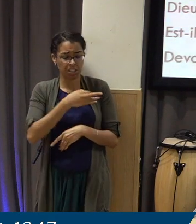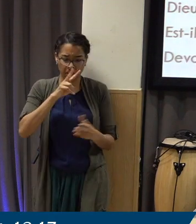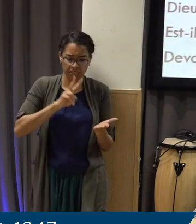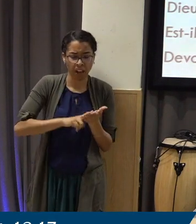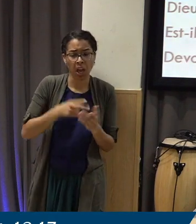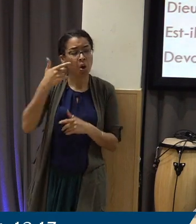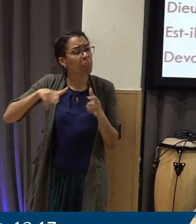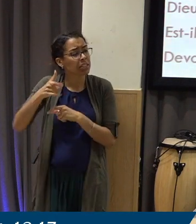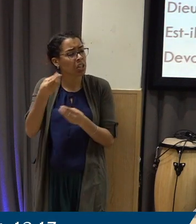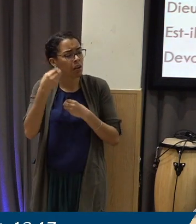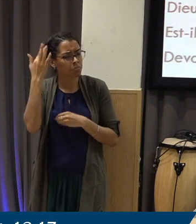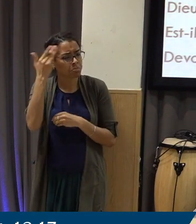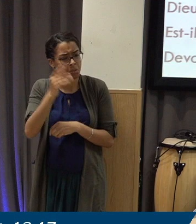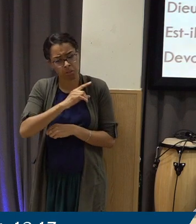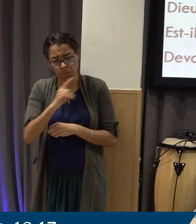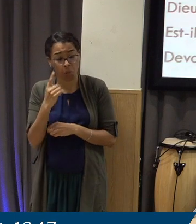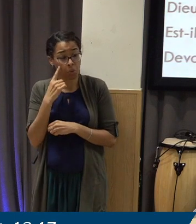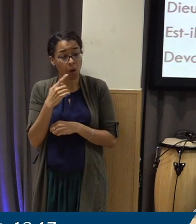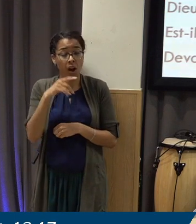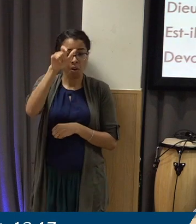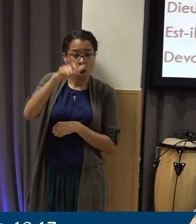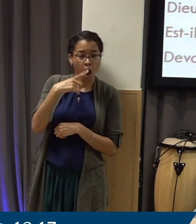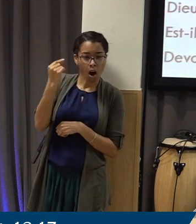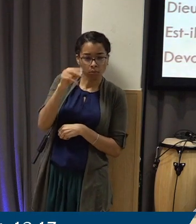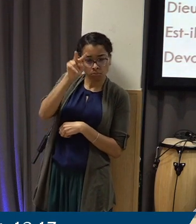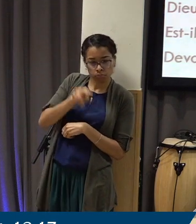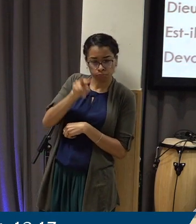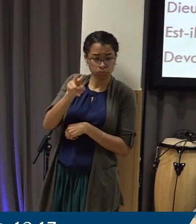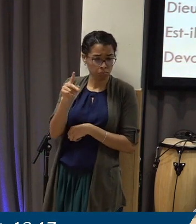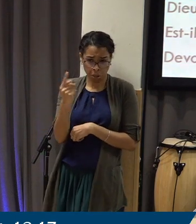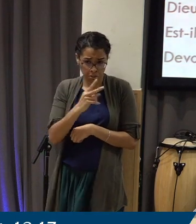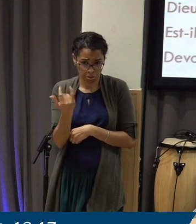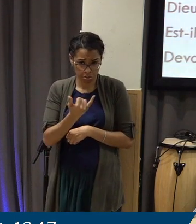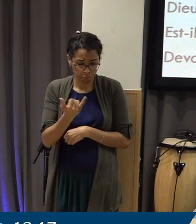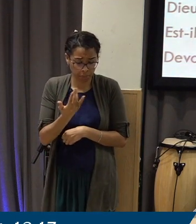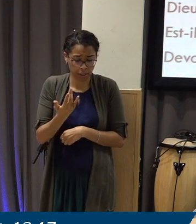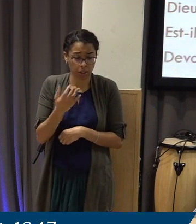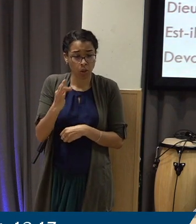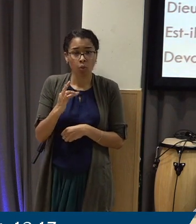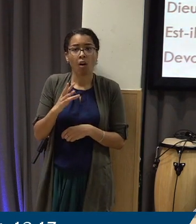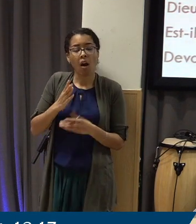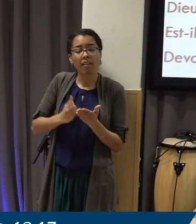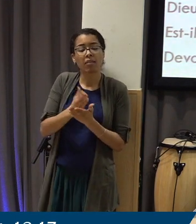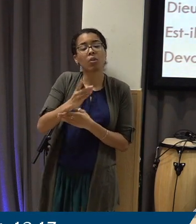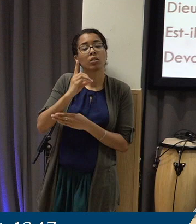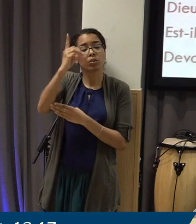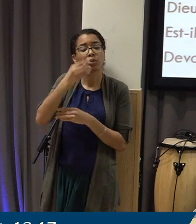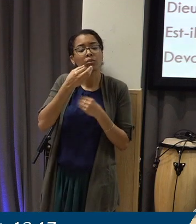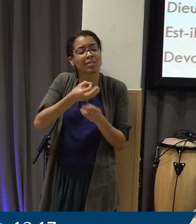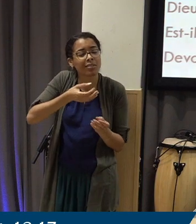de personne, car tu ne regardes pas à l'apparence des hommes et tu enseignes la voie de Dieu selon la